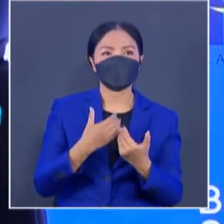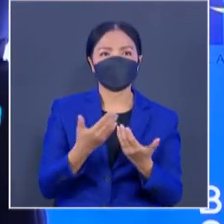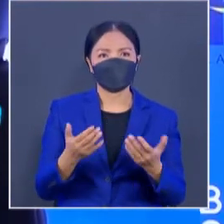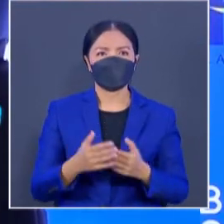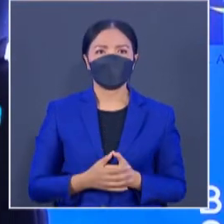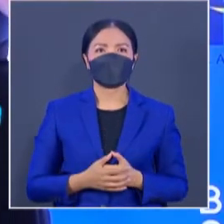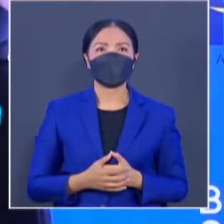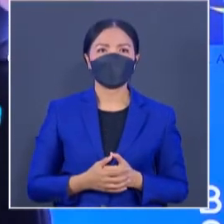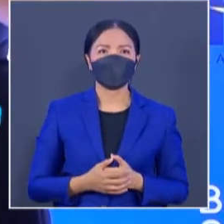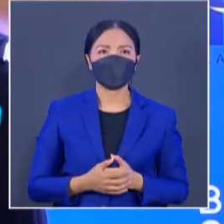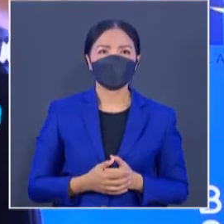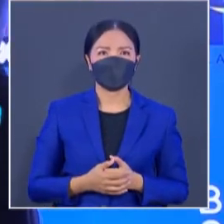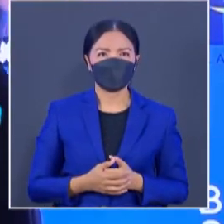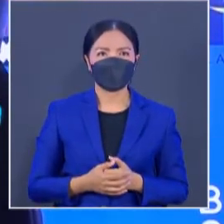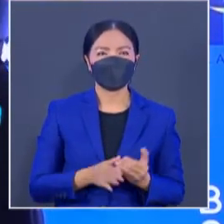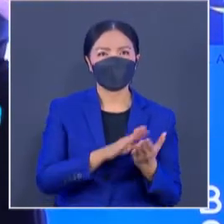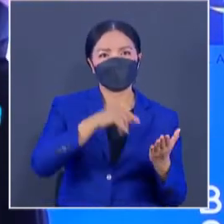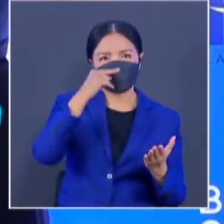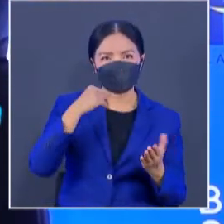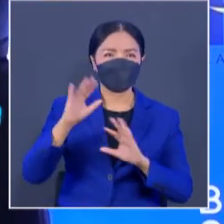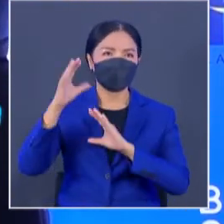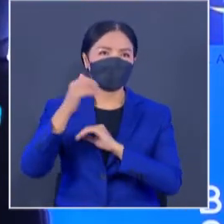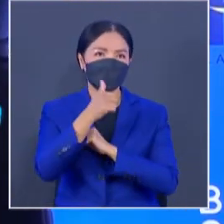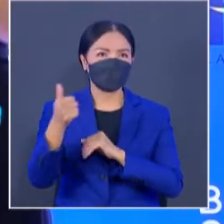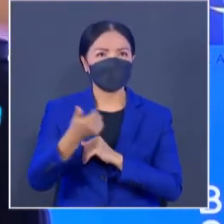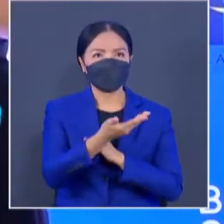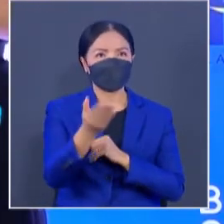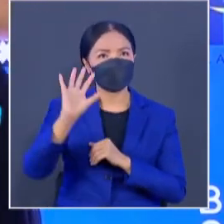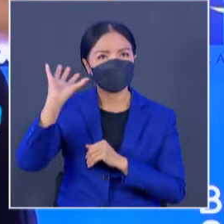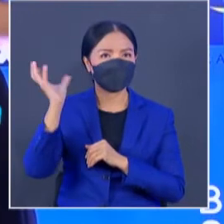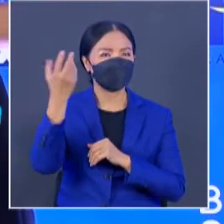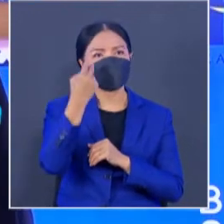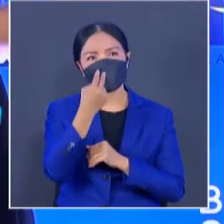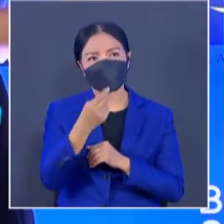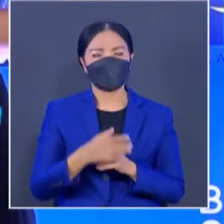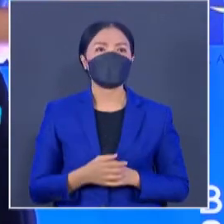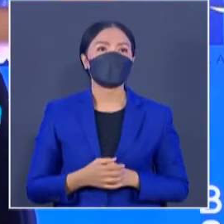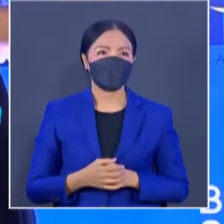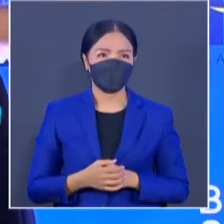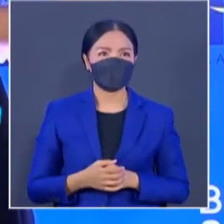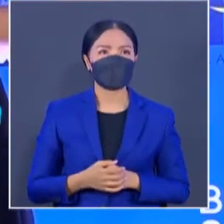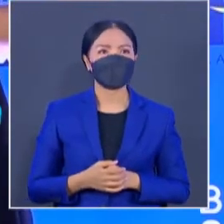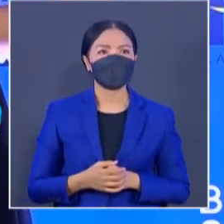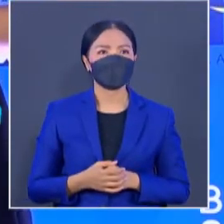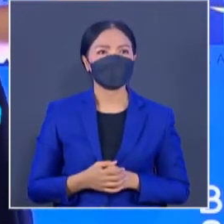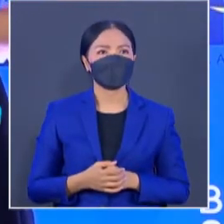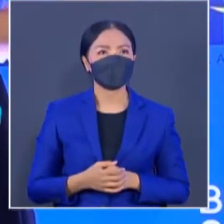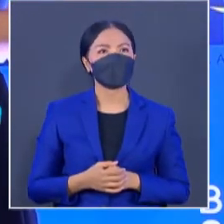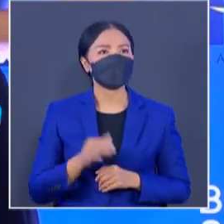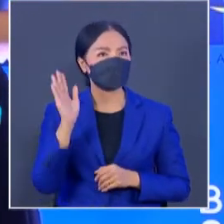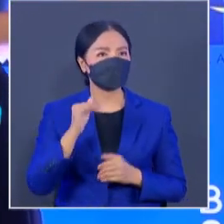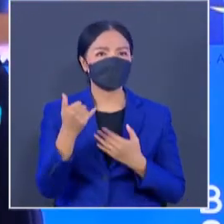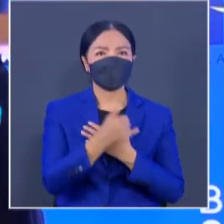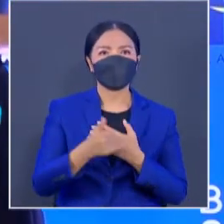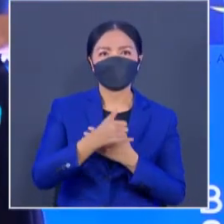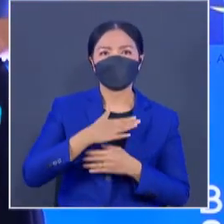บบทางบ้านเราหรือทางอาเซียนได้ผลิตหนังดีๆให้แบบคนทั่วโลกได้ดูกันด้วย เราเชื่อว่าจริงๆอ่ะคนประเทศเราอ่ะเป็น